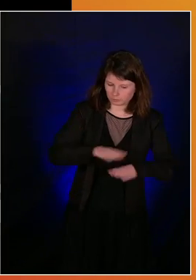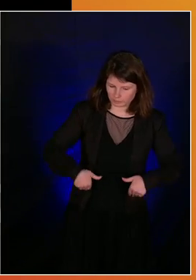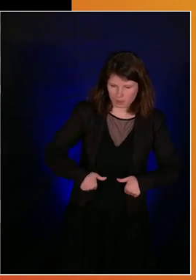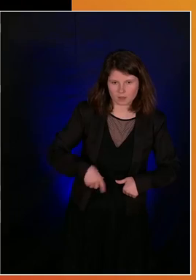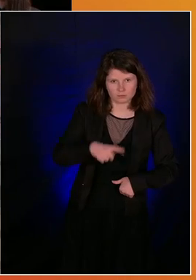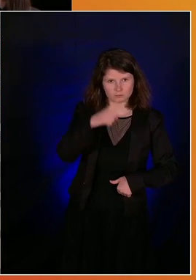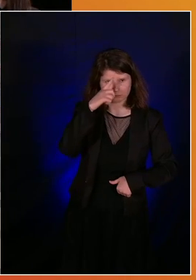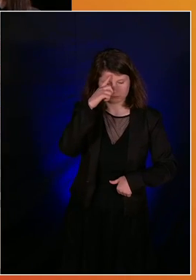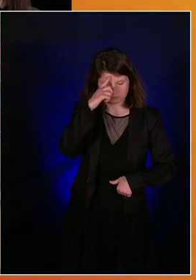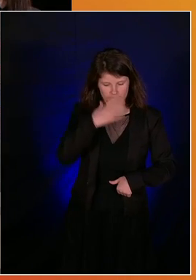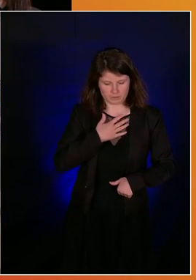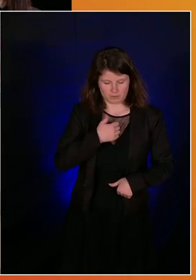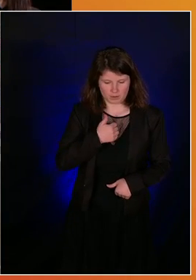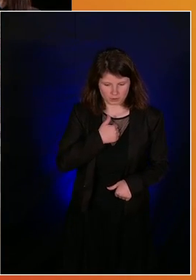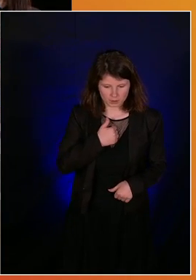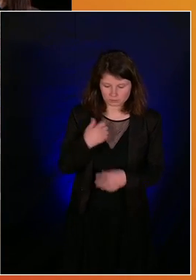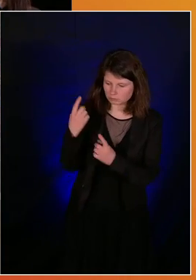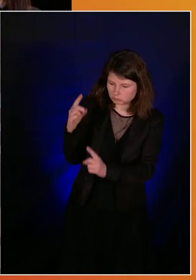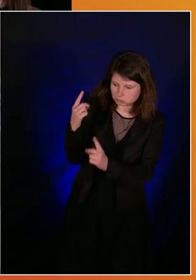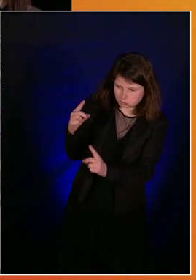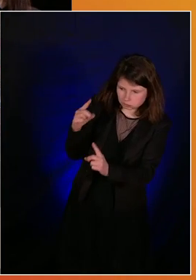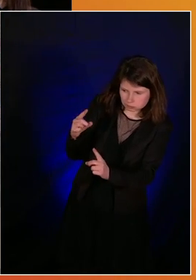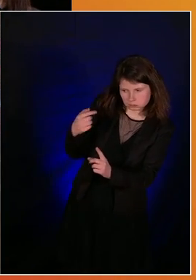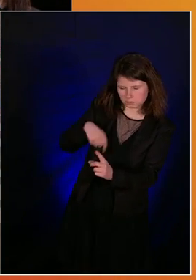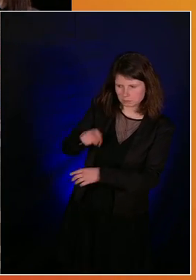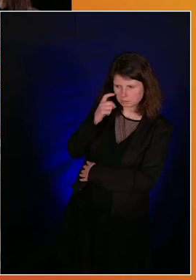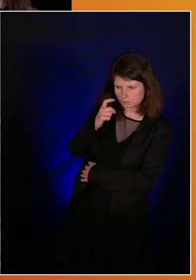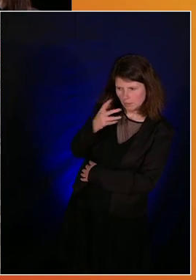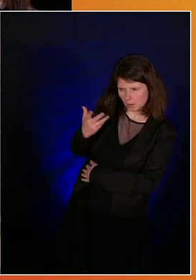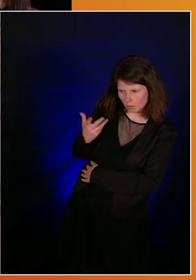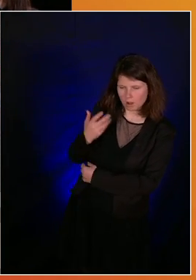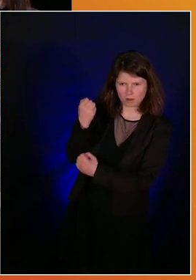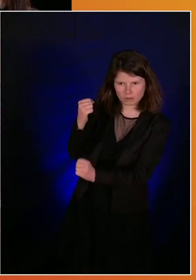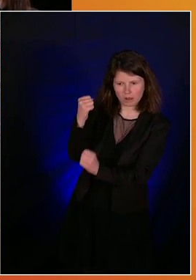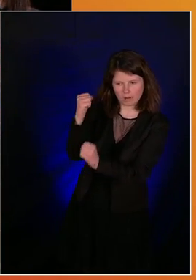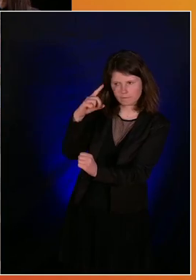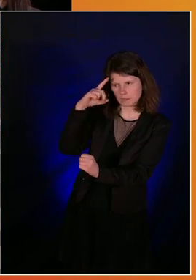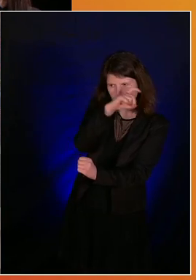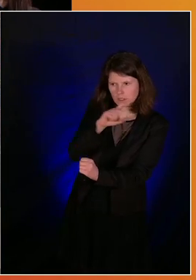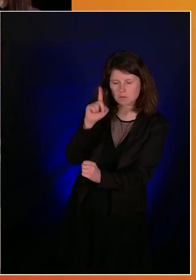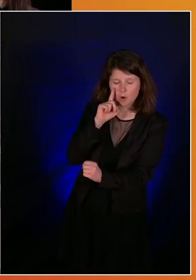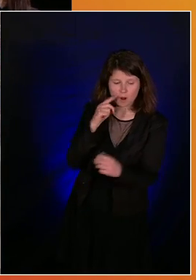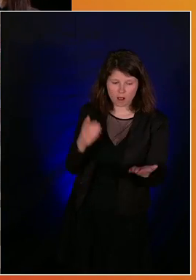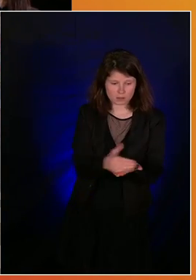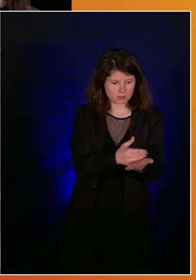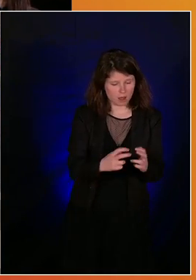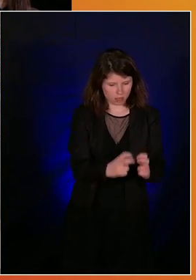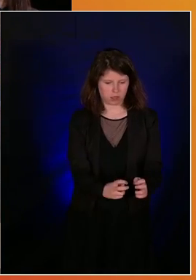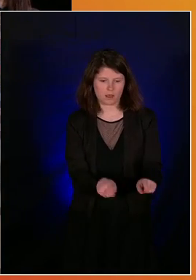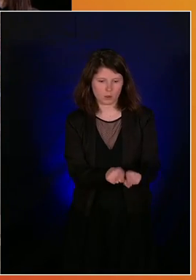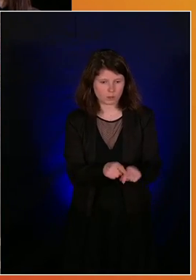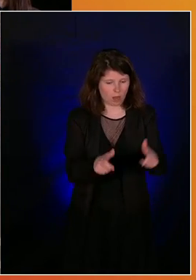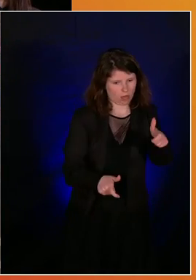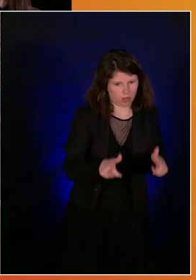permis de me rendre compte que les discours sur les difficultés à faire grève du fait de la précarité et des bas salaire certes puis dans les réalités